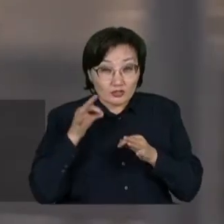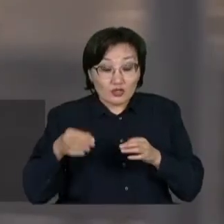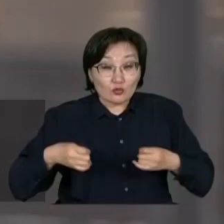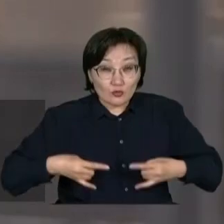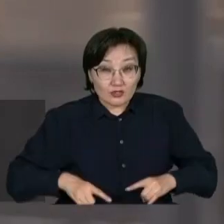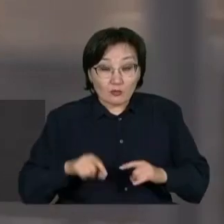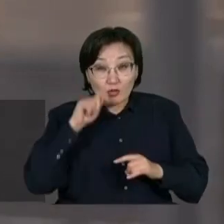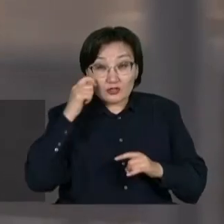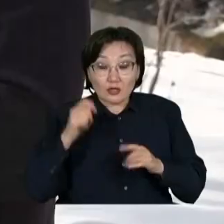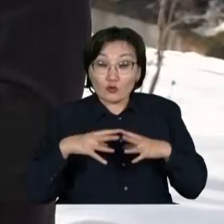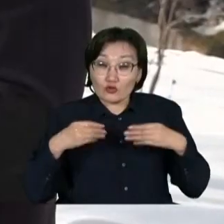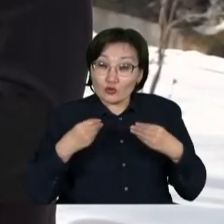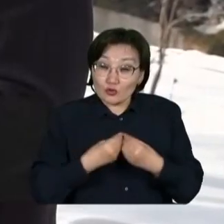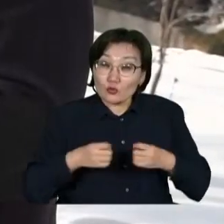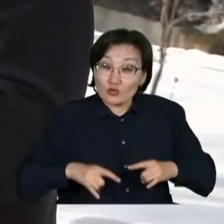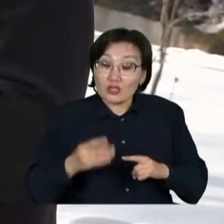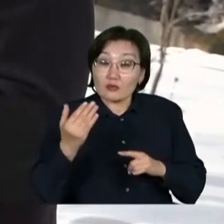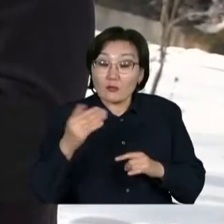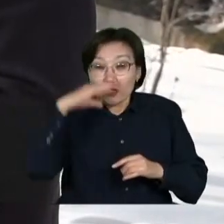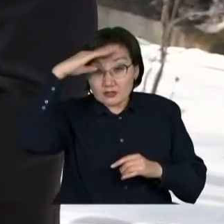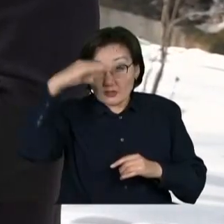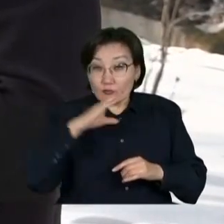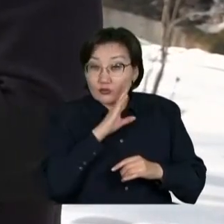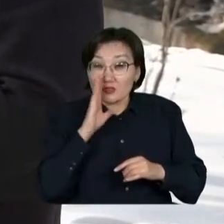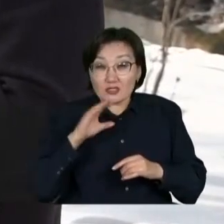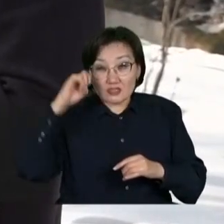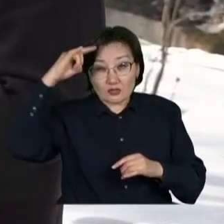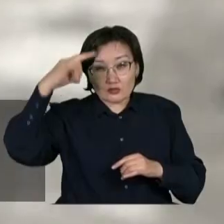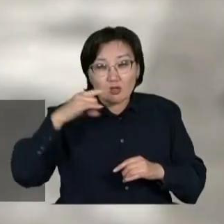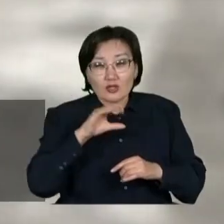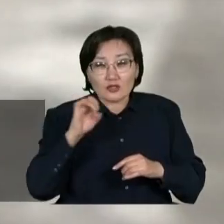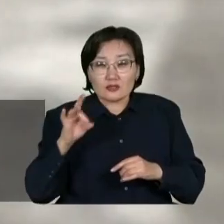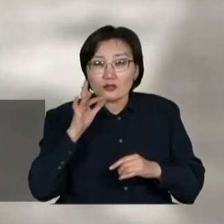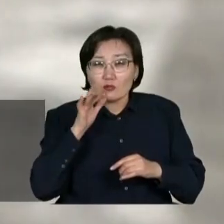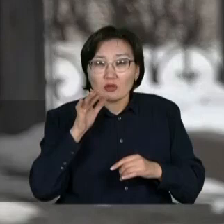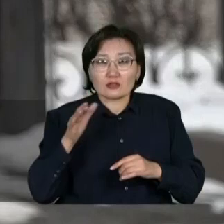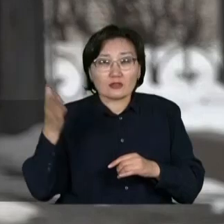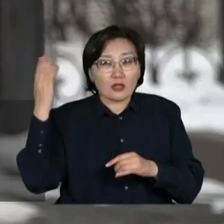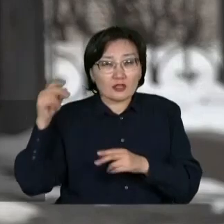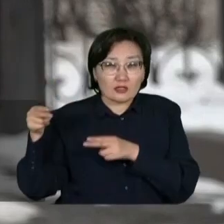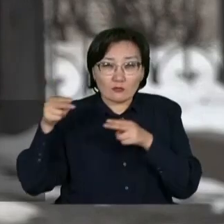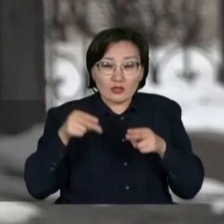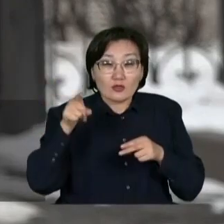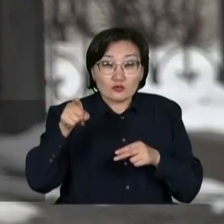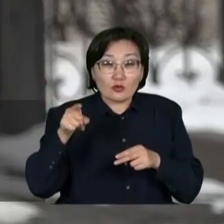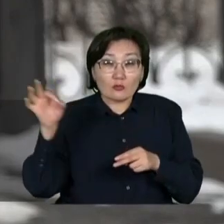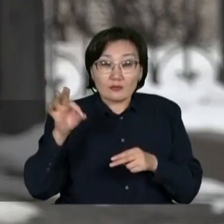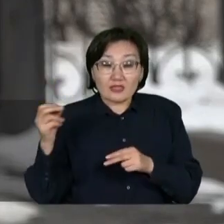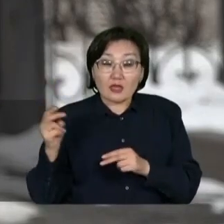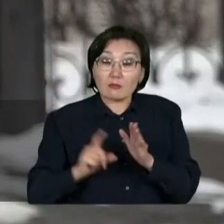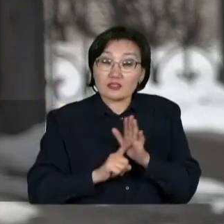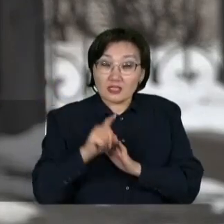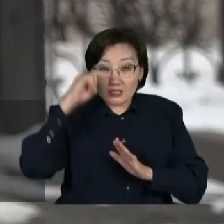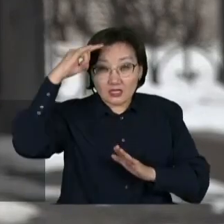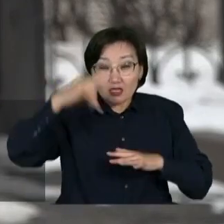тумасы, украиндер отбасында дүниеге келген. Ата-анасы елге сонау кеңес үкіметі тұсында қоныс аударған екен. Сол кезден бастап,